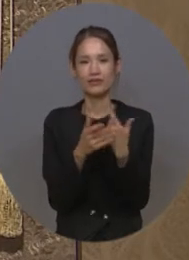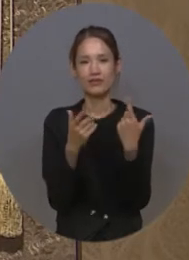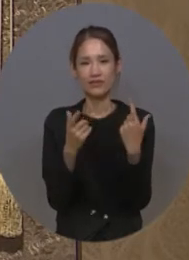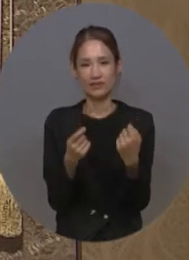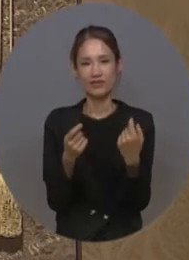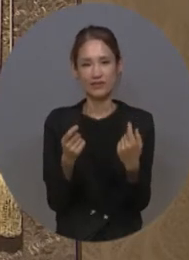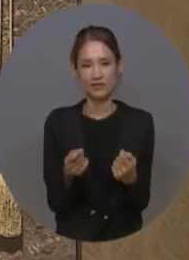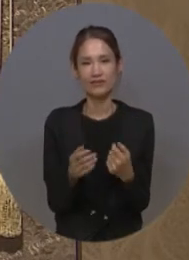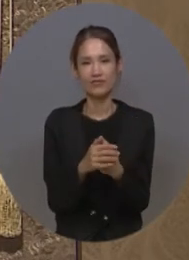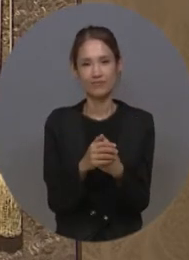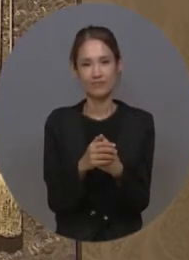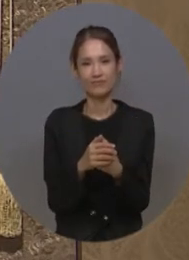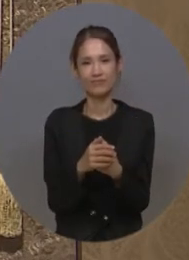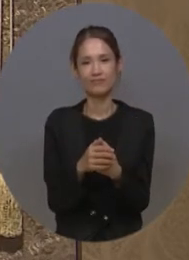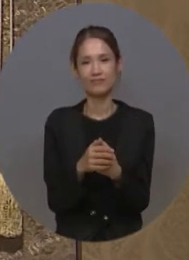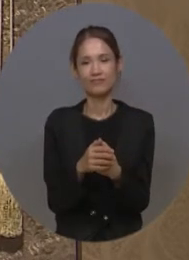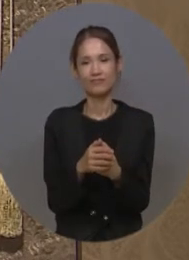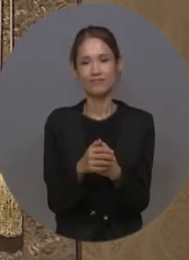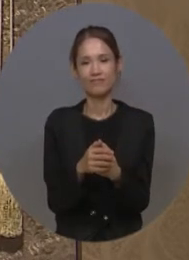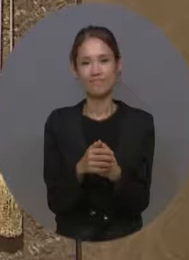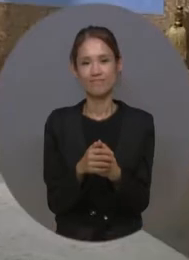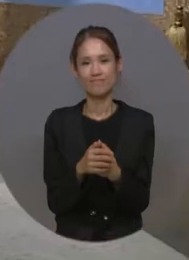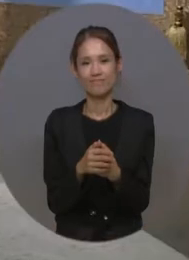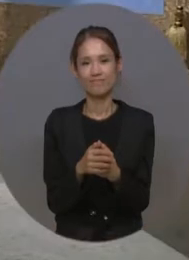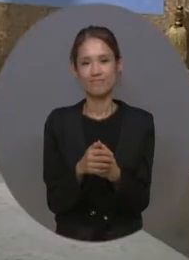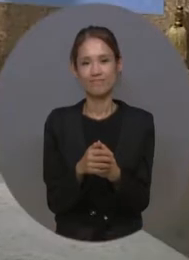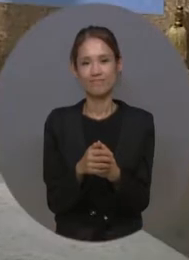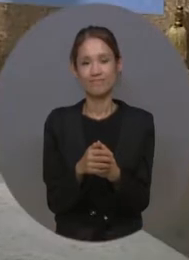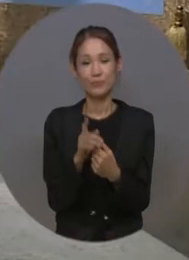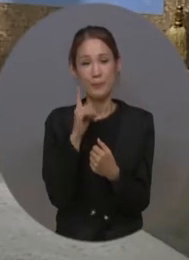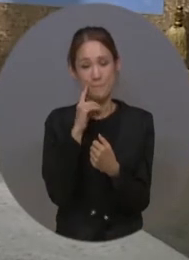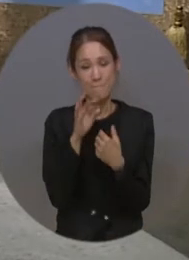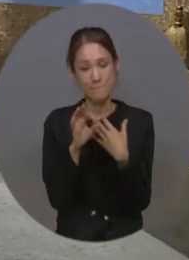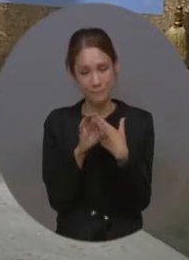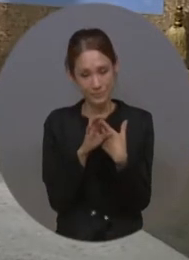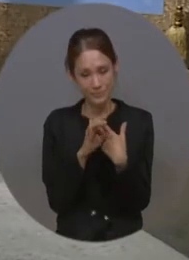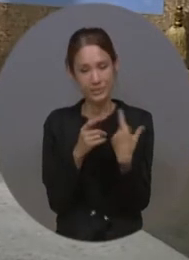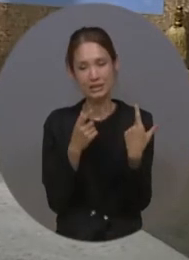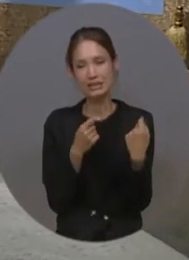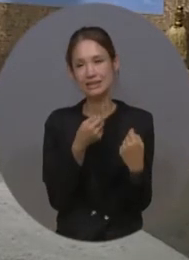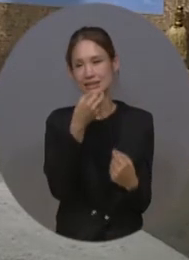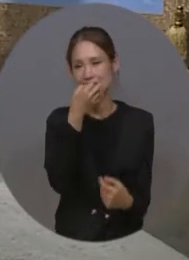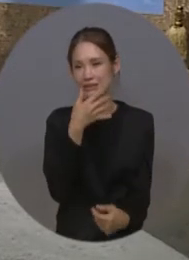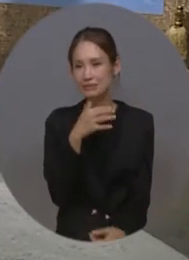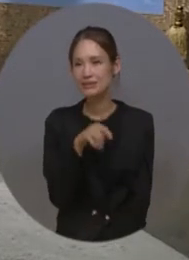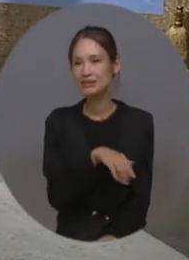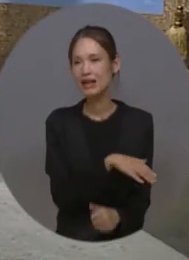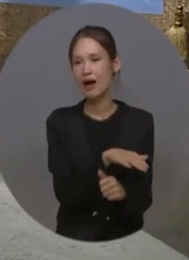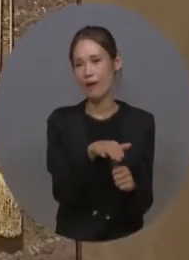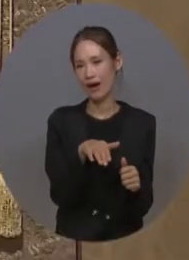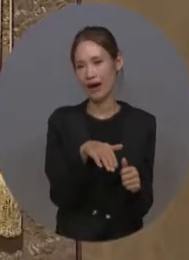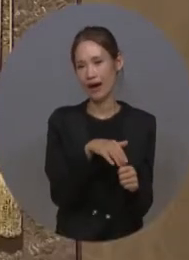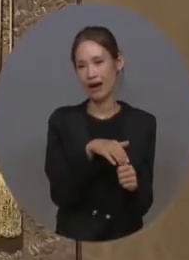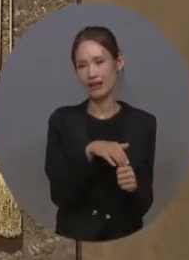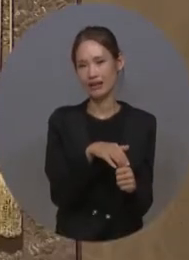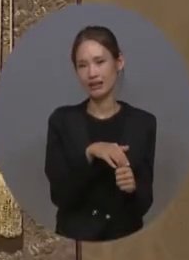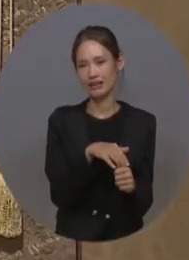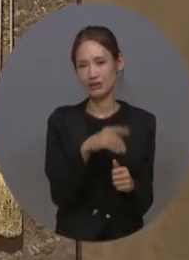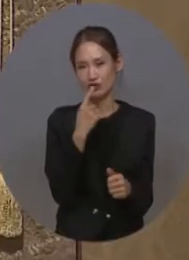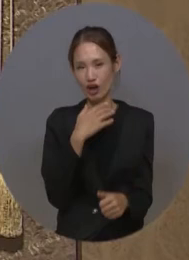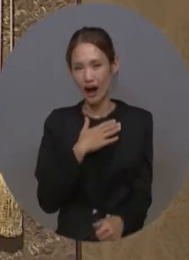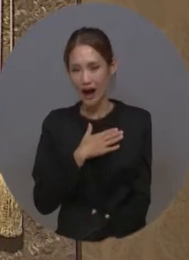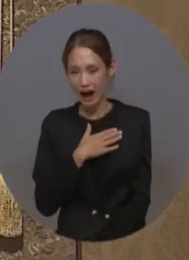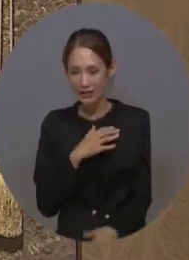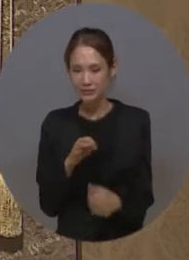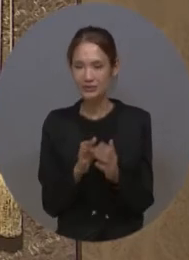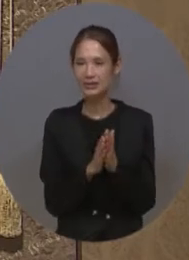해내는 기까지 얼마나 그러니까요. 아, 참 만약에 이렇게 힘들 줄 알았다면 시작조차 안 했을 건데